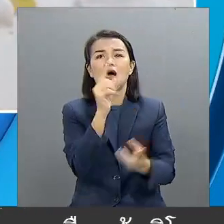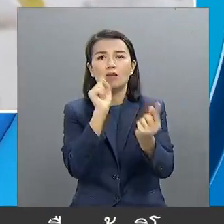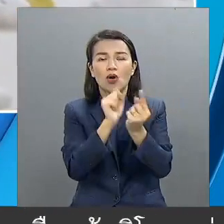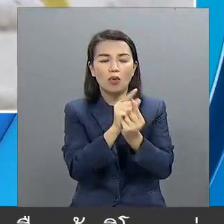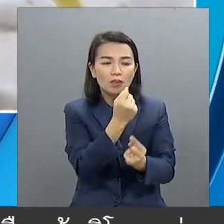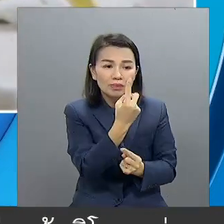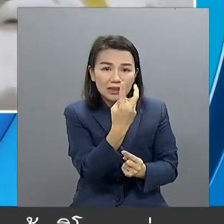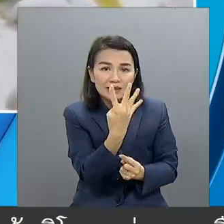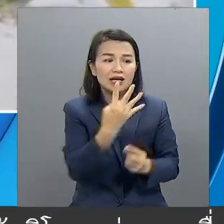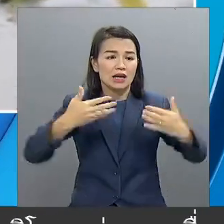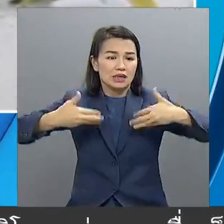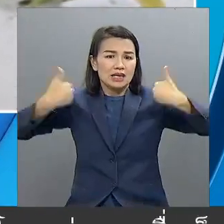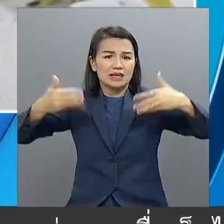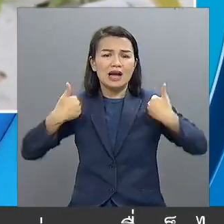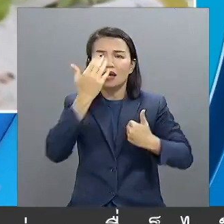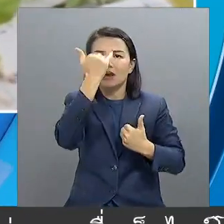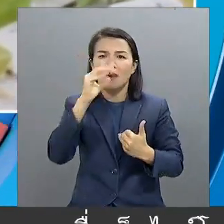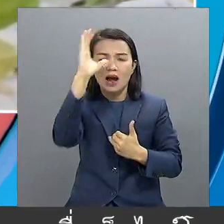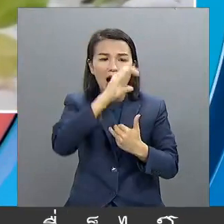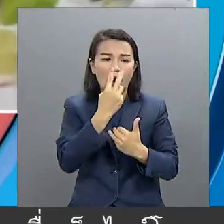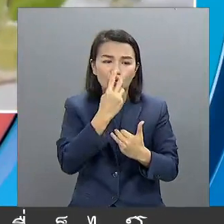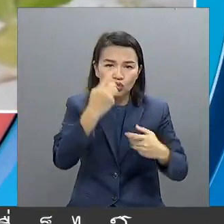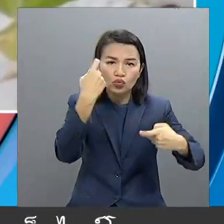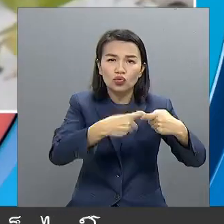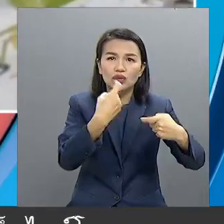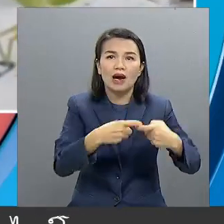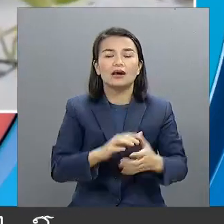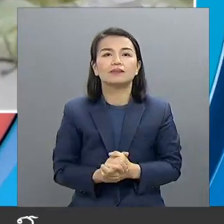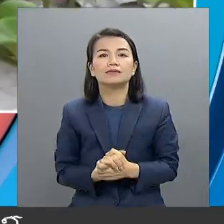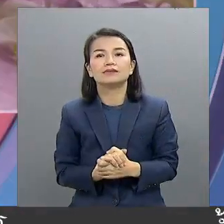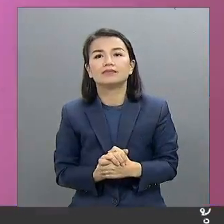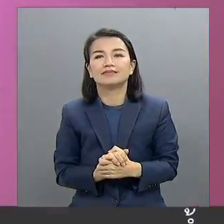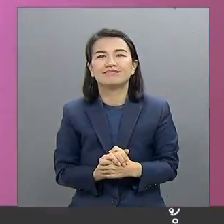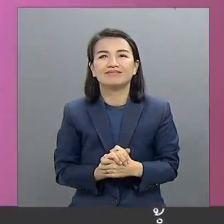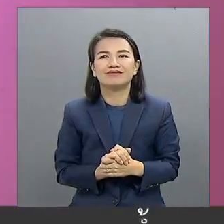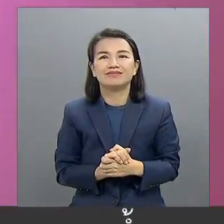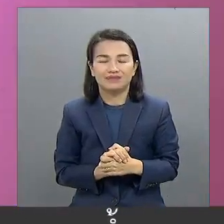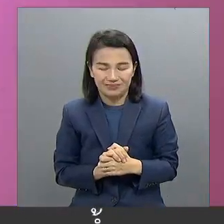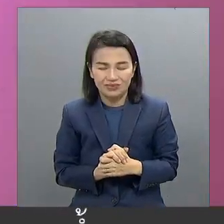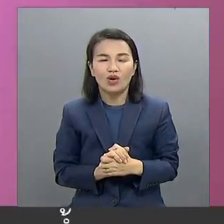กเพระวามนเป็สัวทหานวั้าง Nice.วันนี้คุณผชมครัหั-ลเรื่องราว relativThe